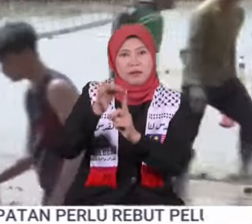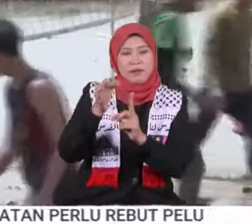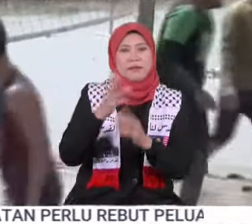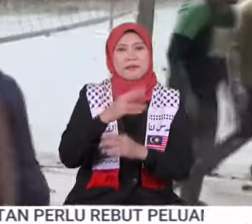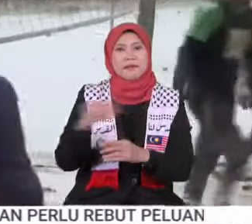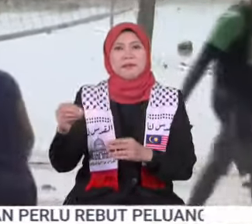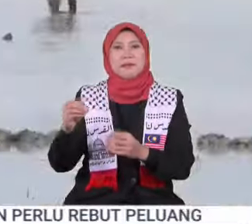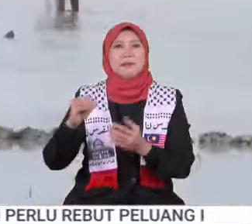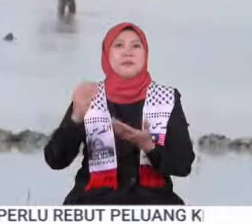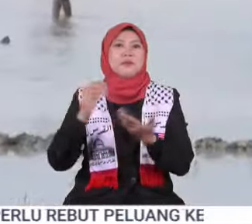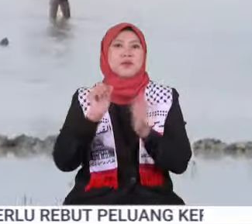sukan tradisional